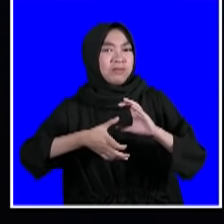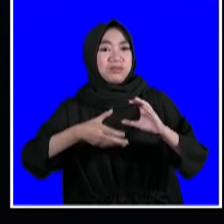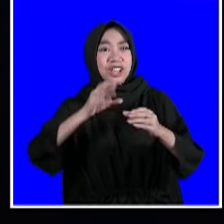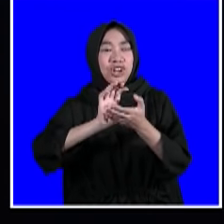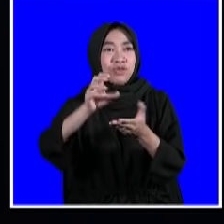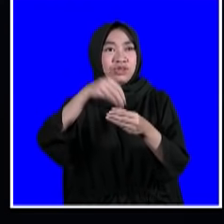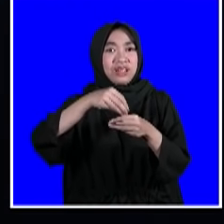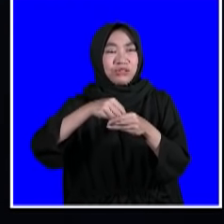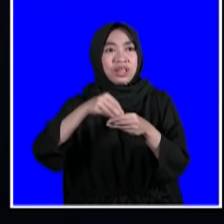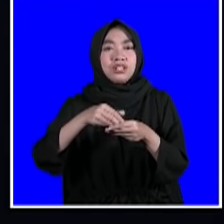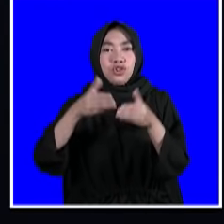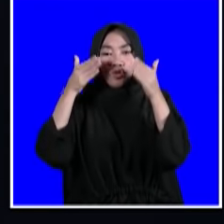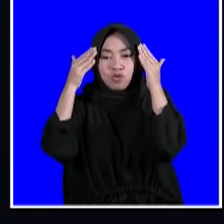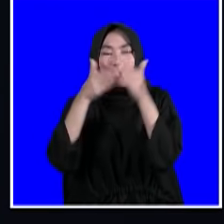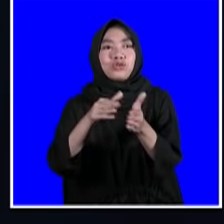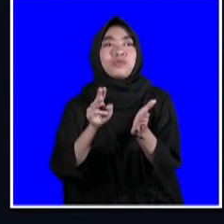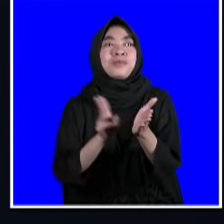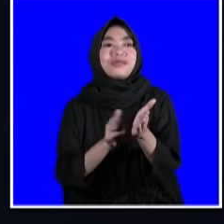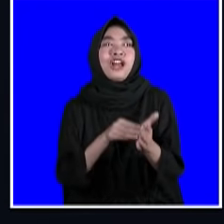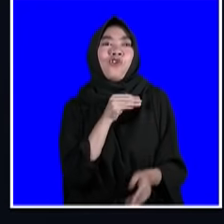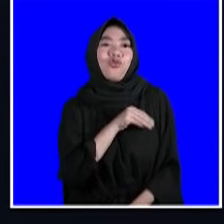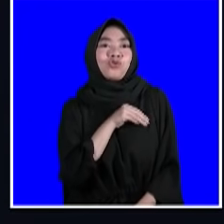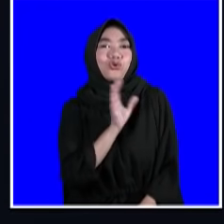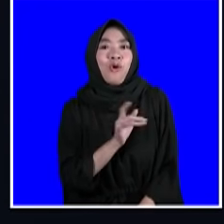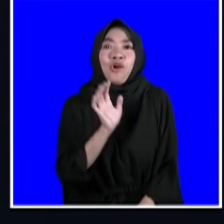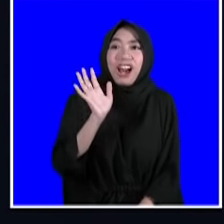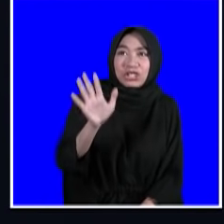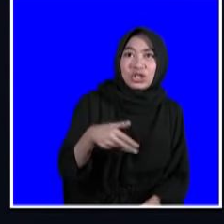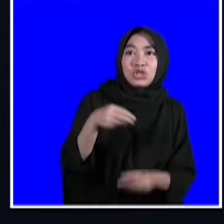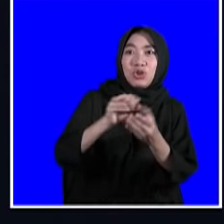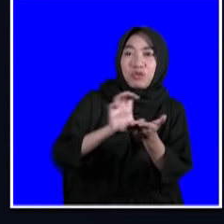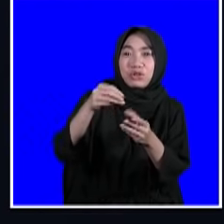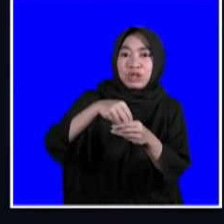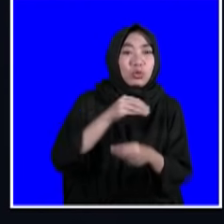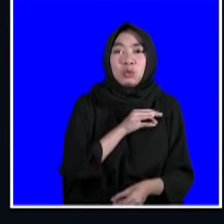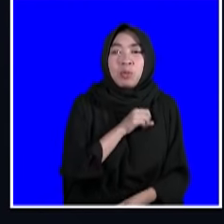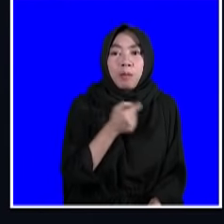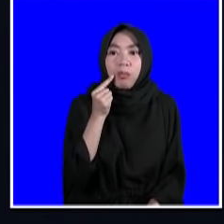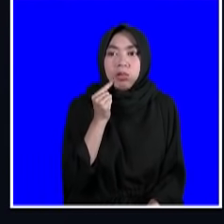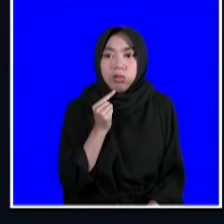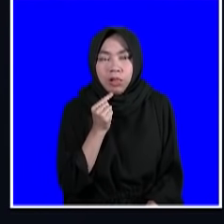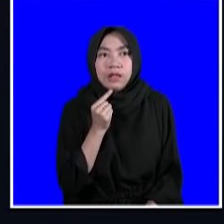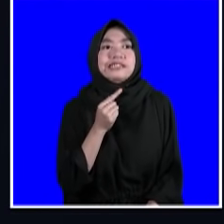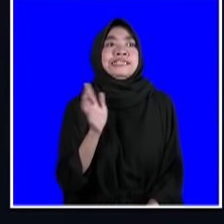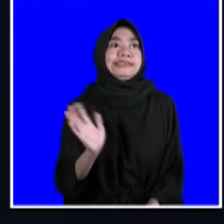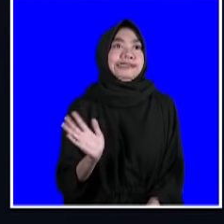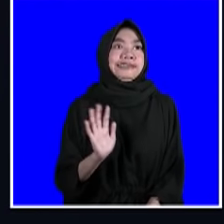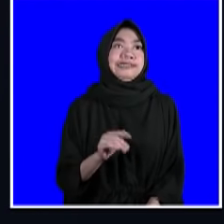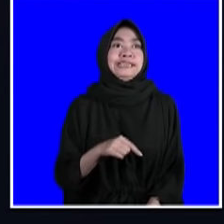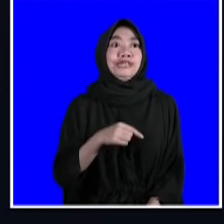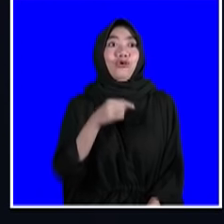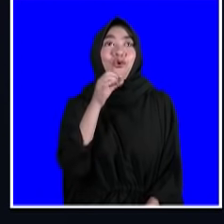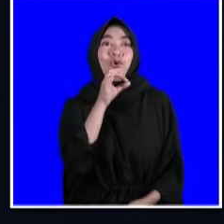mereka hanya fokus pada keuntungan yang akan didapatkannya. Padahal keuntungan itu pun baru berupa